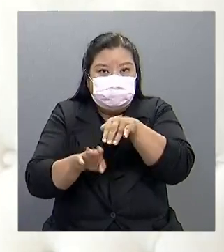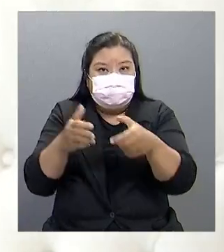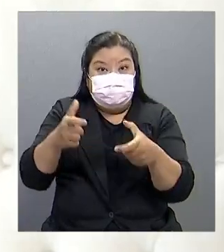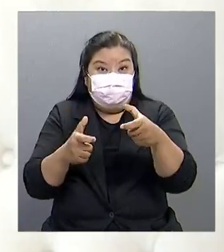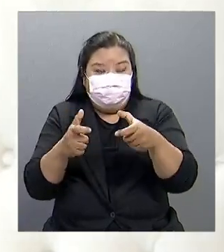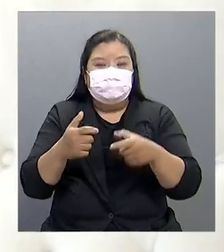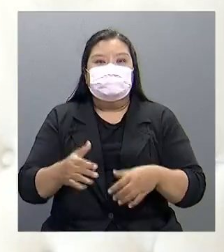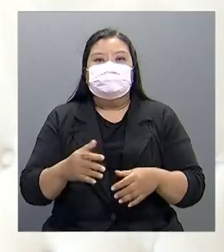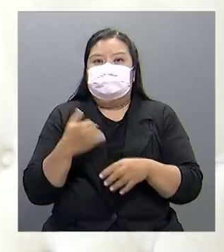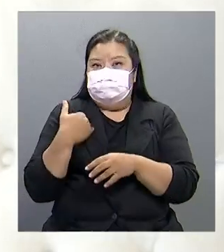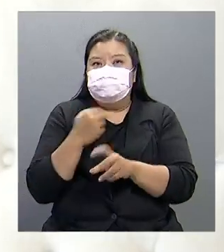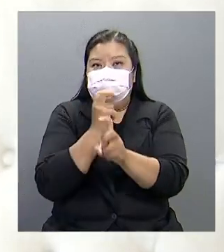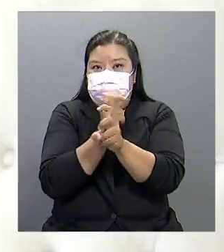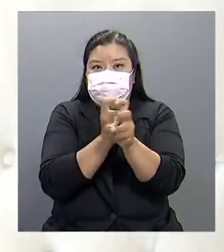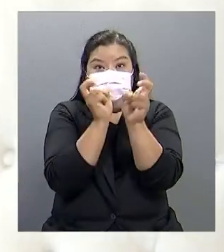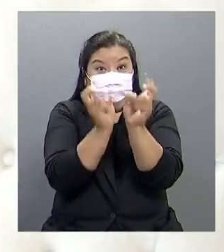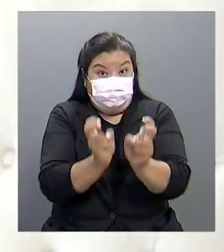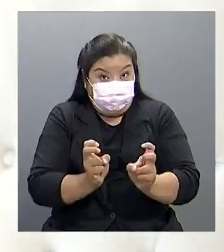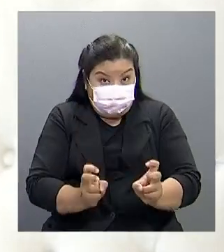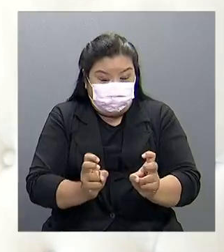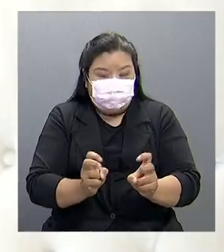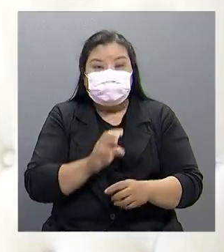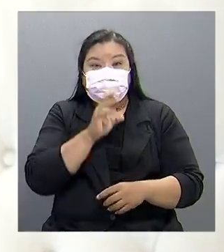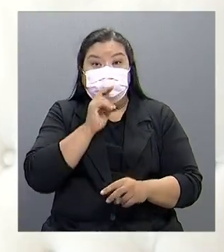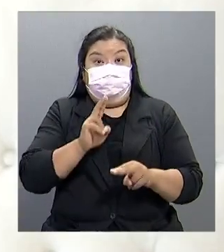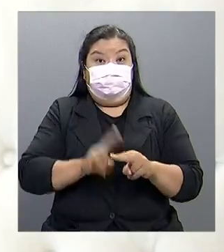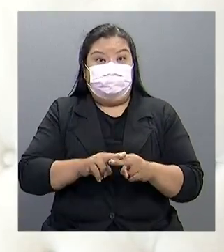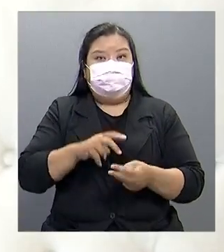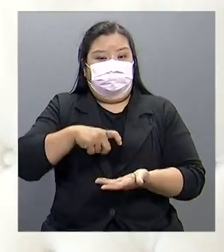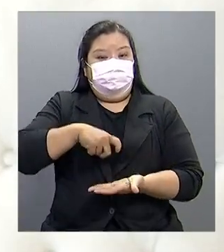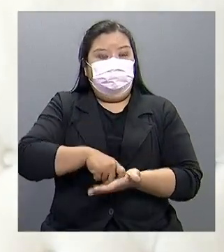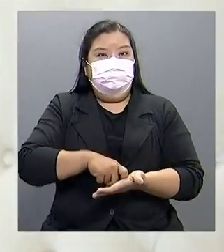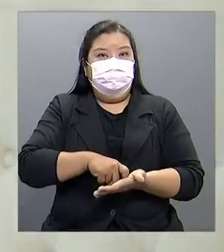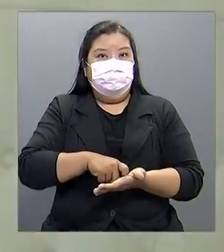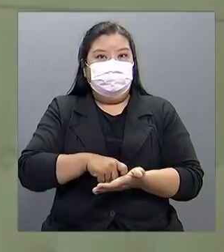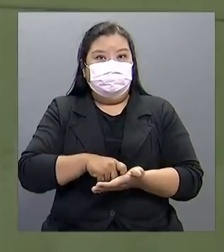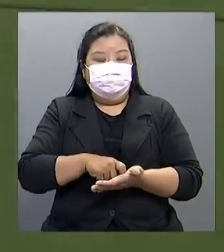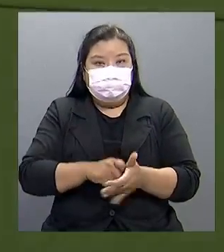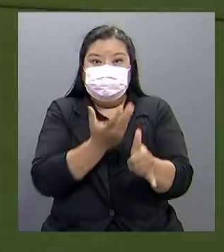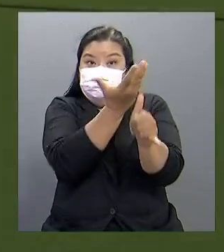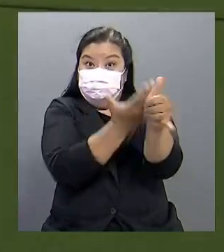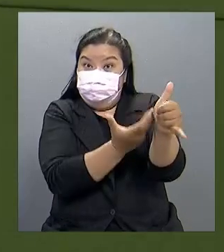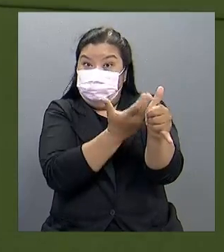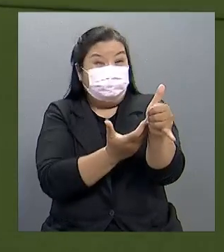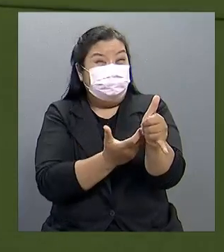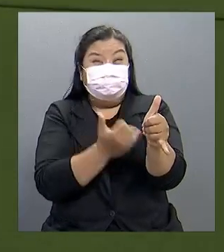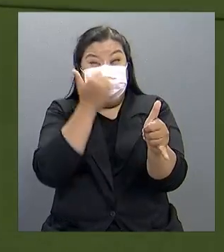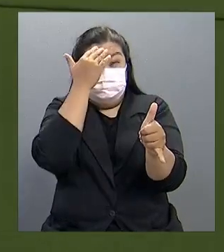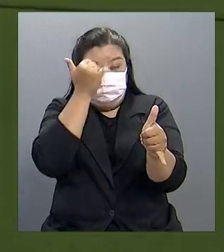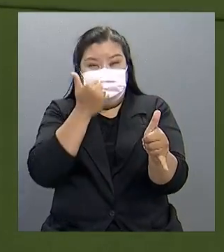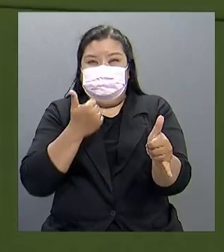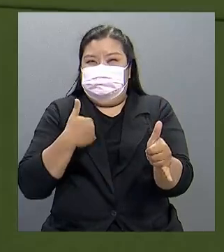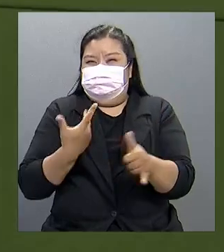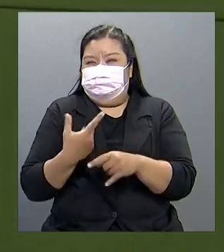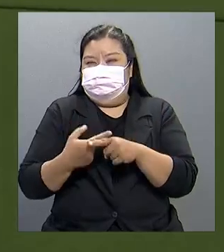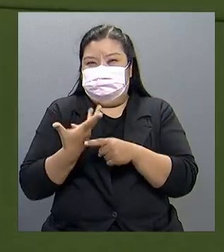เวลาเรานั่งที่พื้นเนี่ยเราไม่มีอะไรซัพพอร์ตหลังนะแล้วน้ำหนักเนี่ยมันจะลงที่หลังเต็มๆนะเพราะฉะนั้นกระดูกเนี่ยก็มีโอกาส